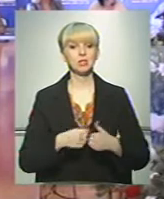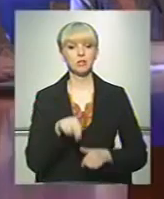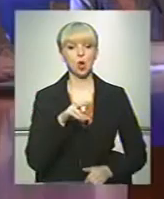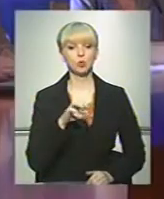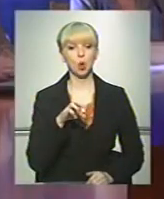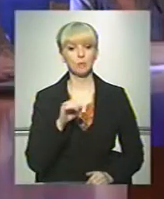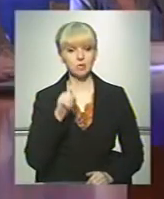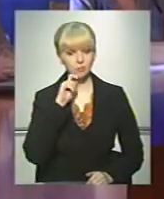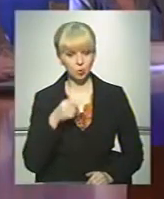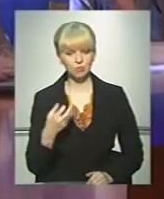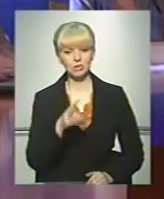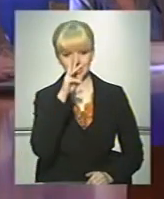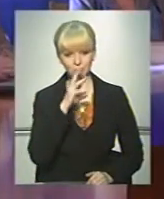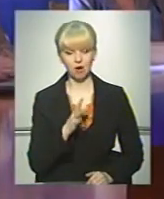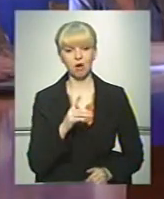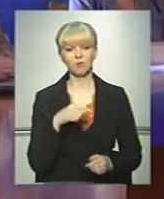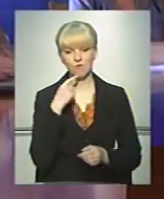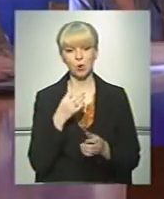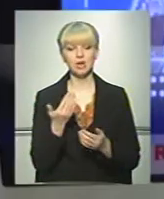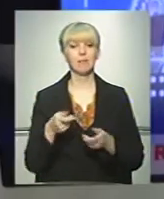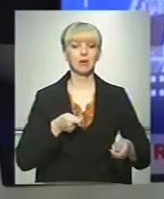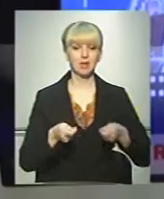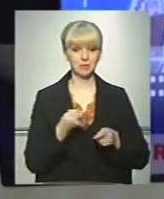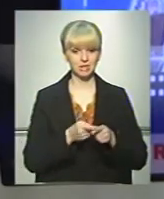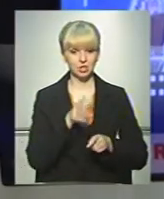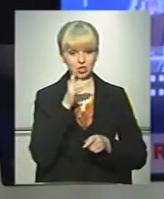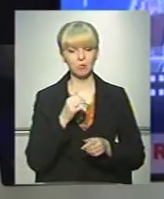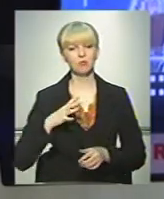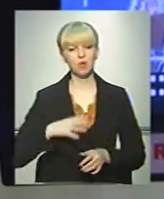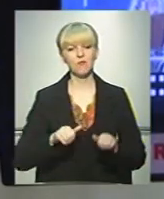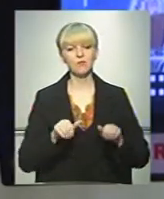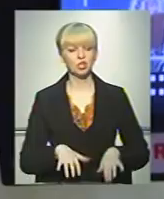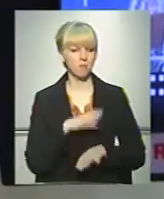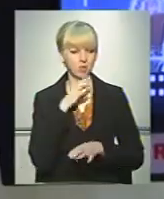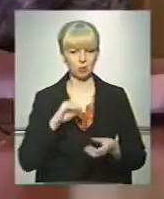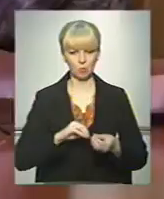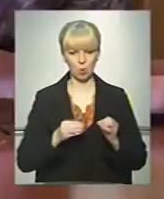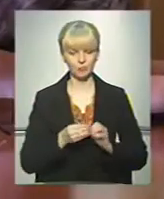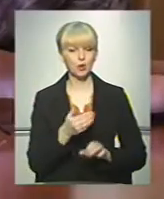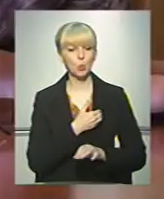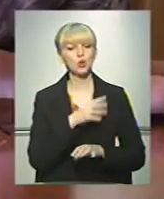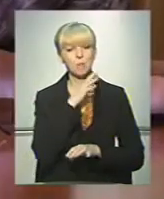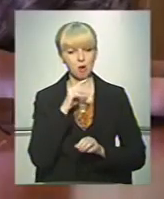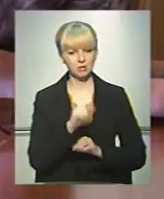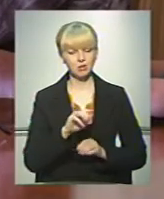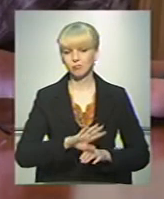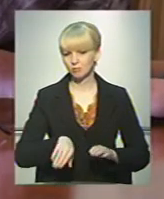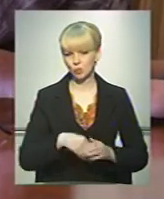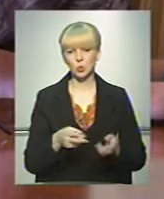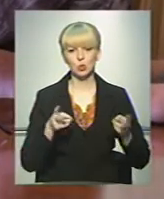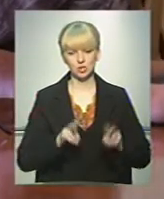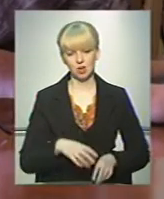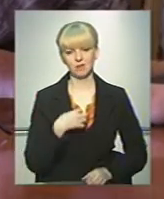«Донбас Український» вже 3 місяці. Як стверджують її керівники, за цей час довелося вирішувати чимало проблем, хоча багато з них досі